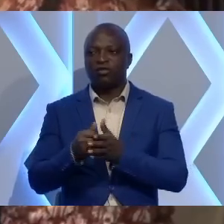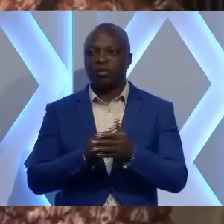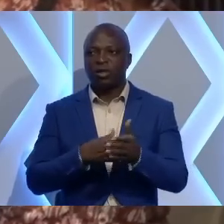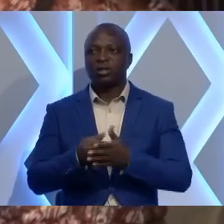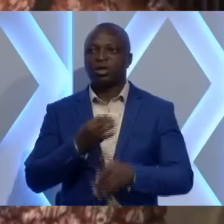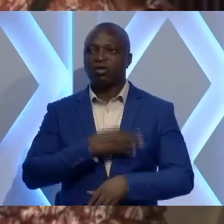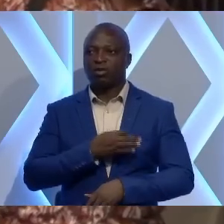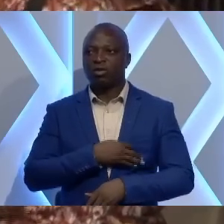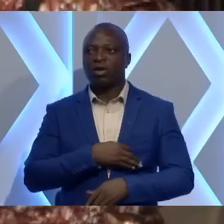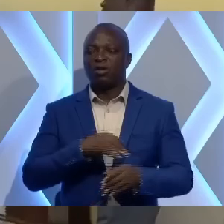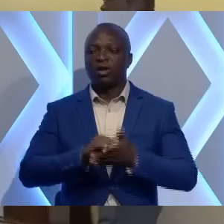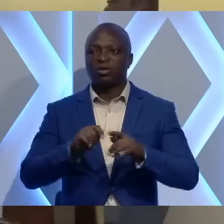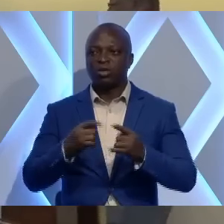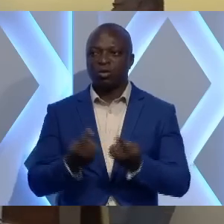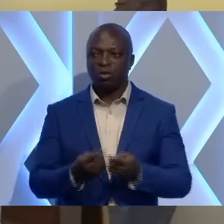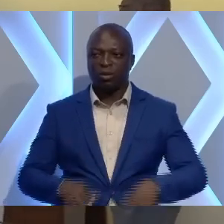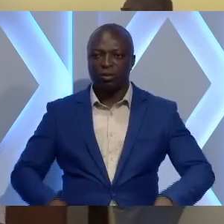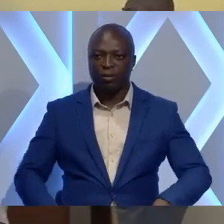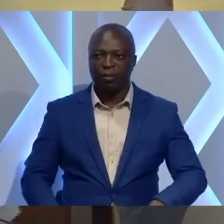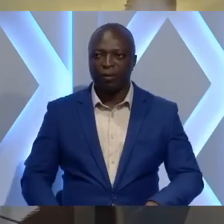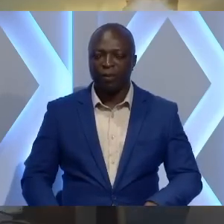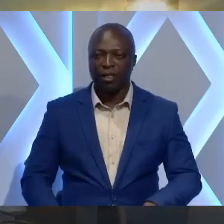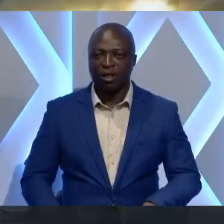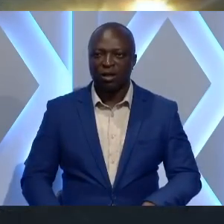dus aux bio-agresseurs.